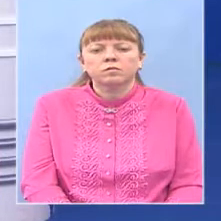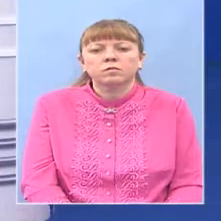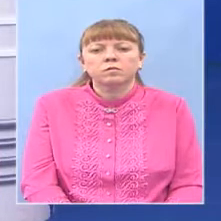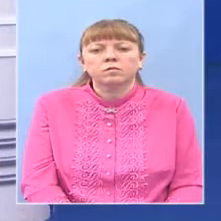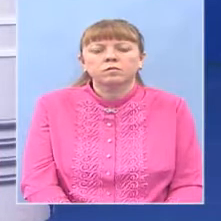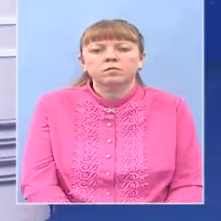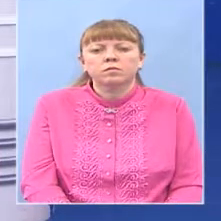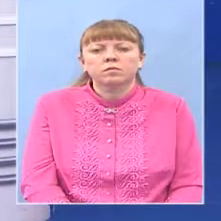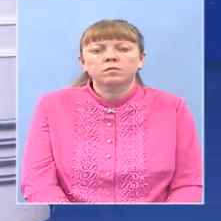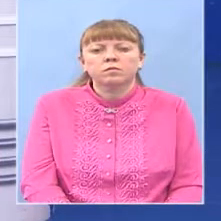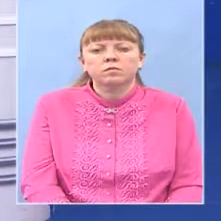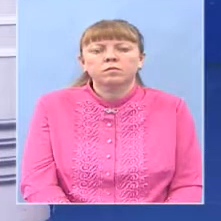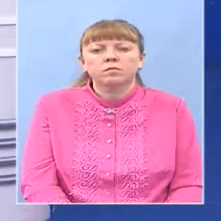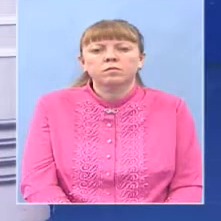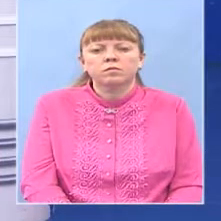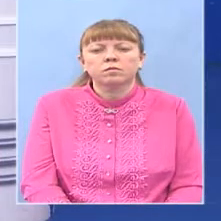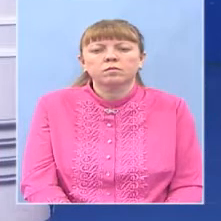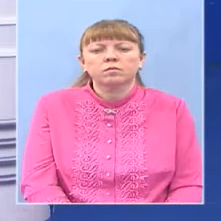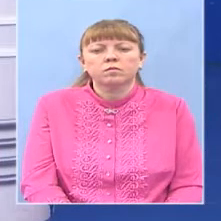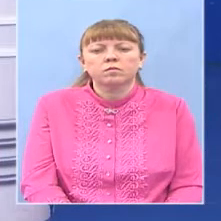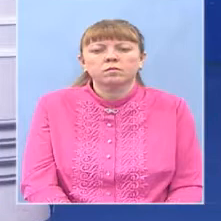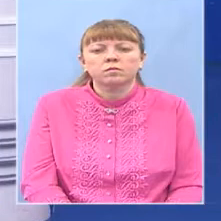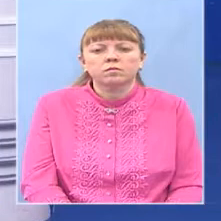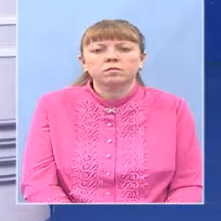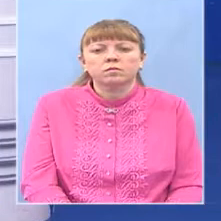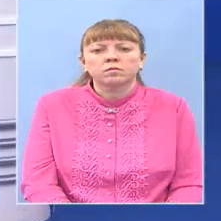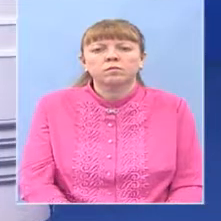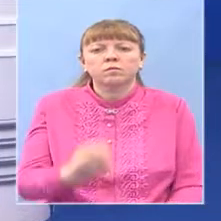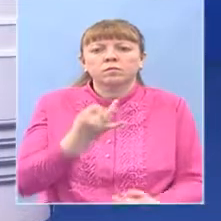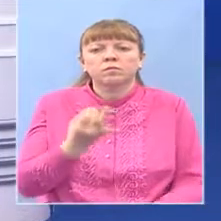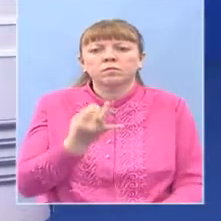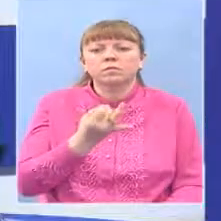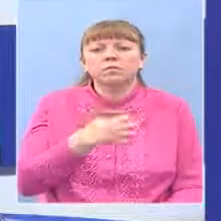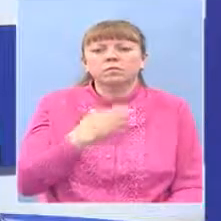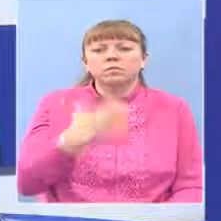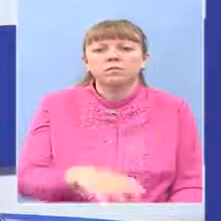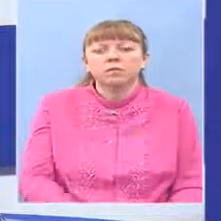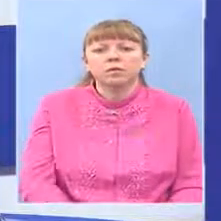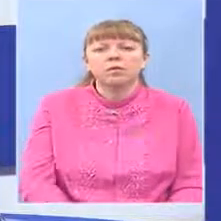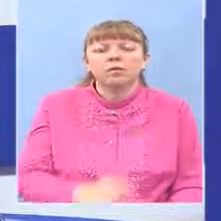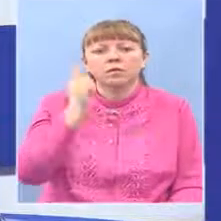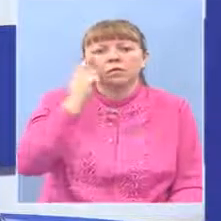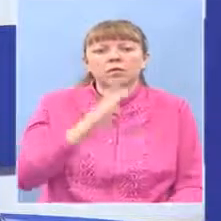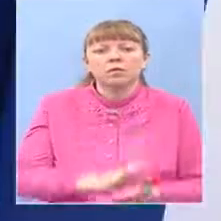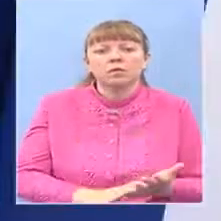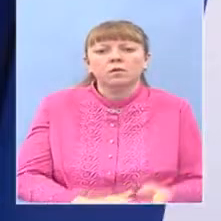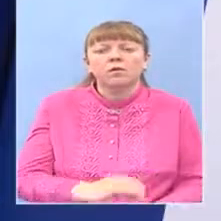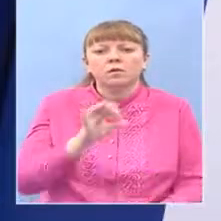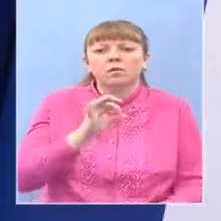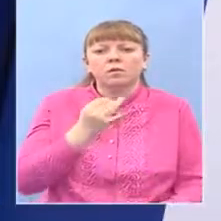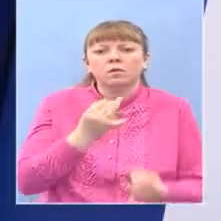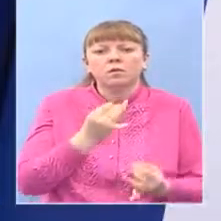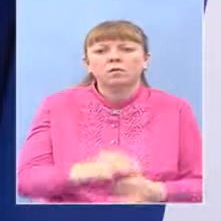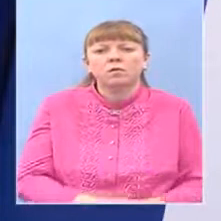поставим запятую, точку с запятой. Но в любом случае, разговор интересный, важный. И, ну, я думаю, мы продолжим об этом говорить и спасибо.